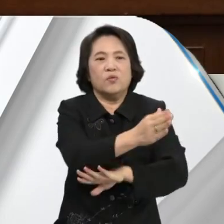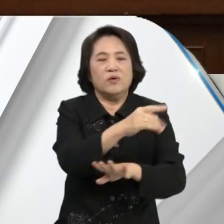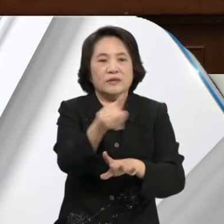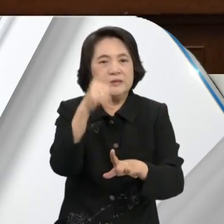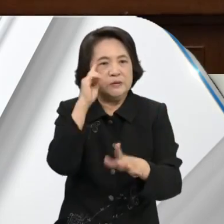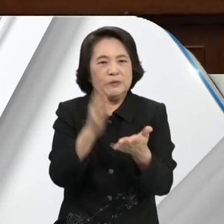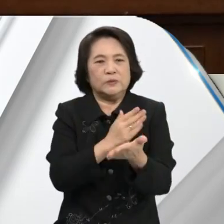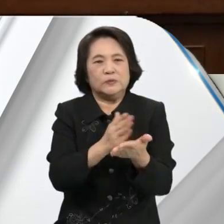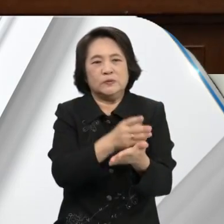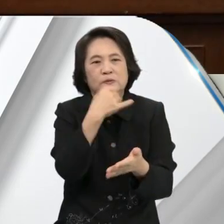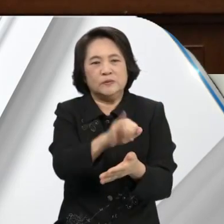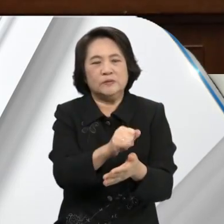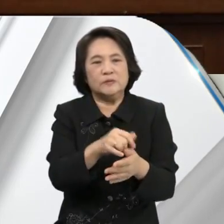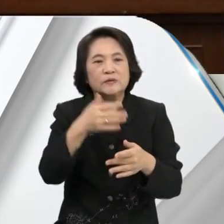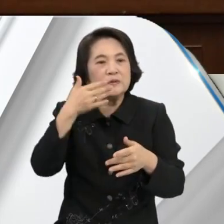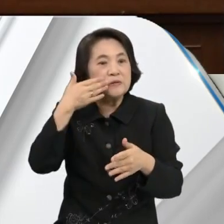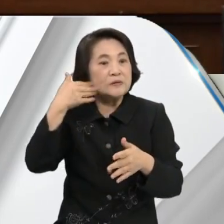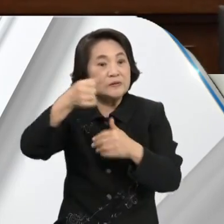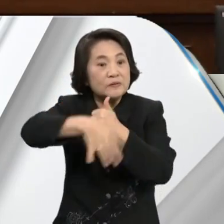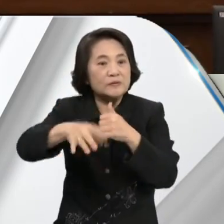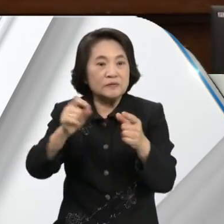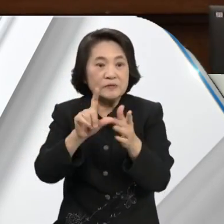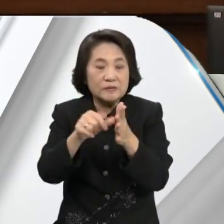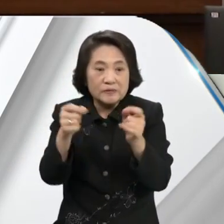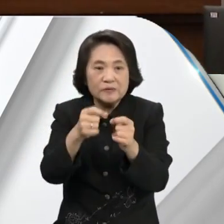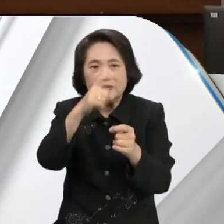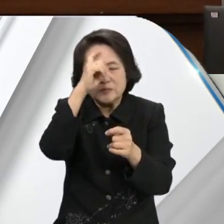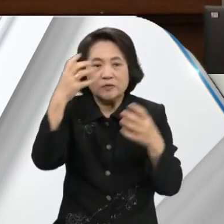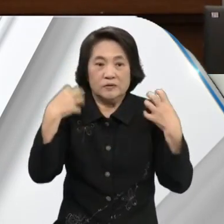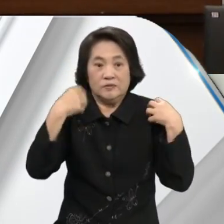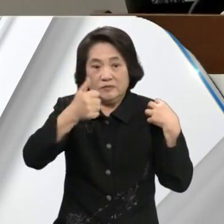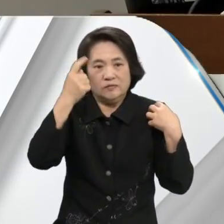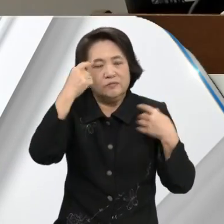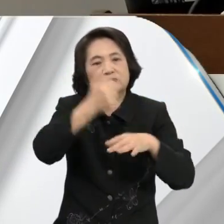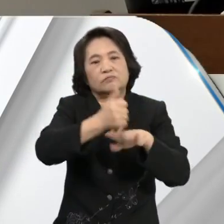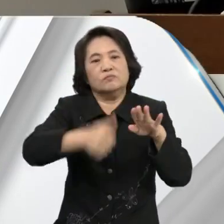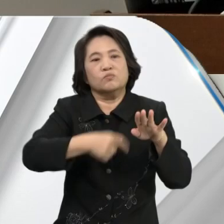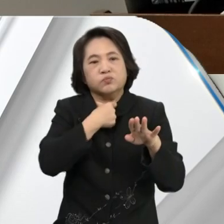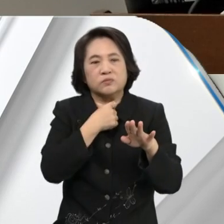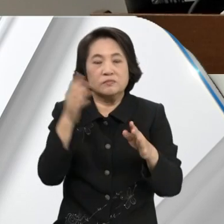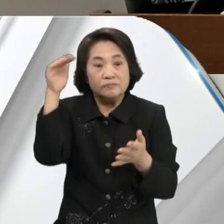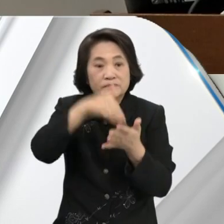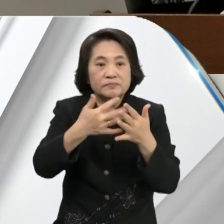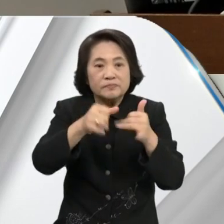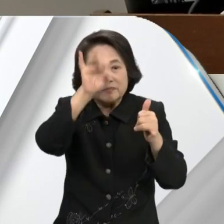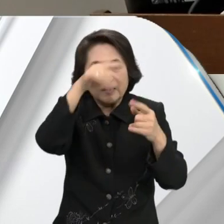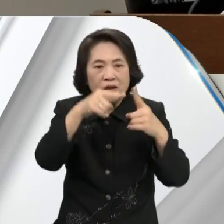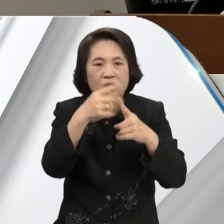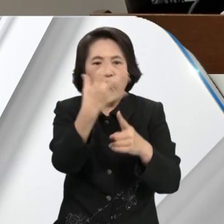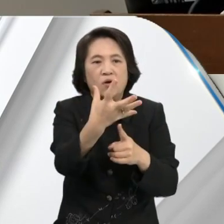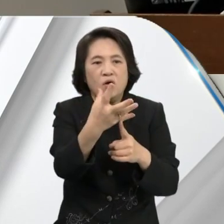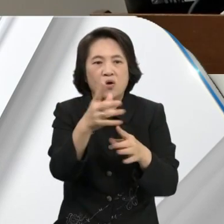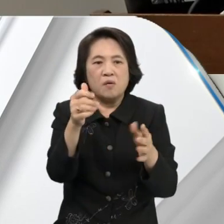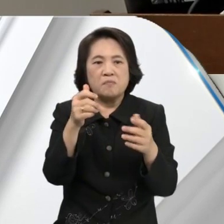本人批评，南洋立委和临时提案要求詹顺贵要下台，前面和民进党人数优势